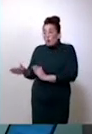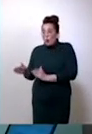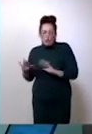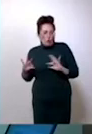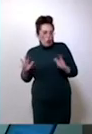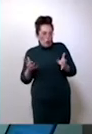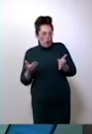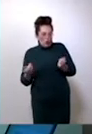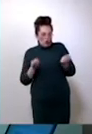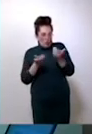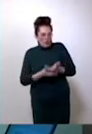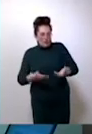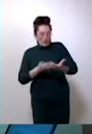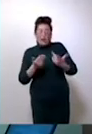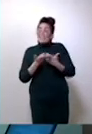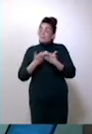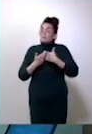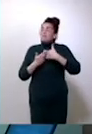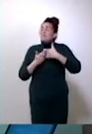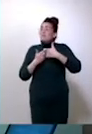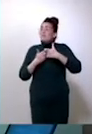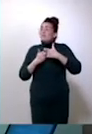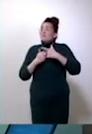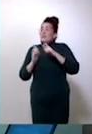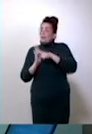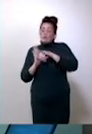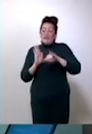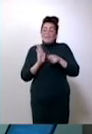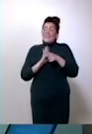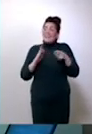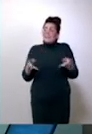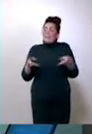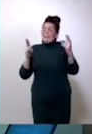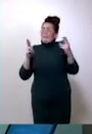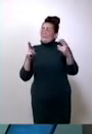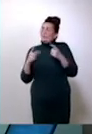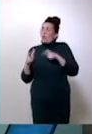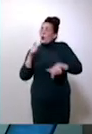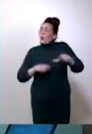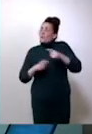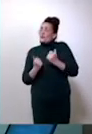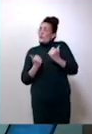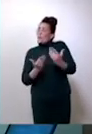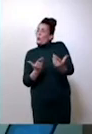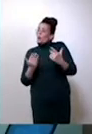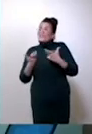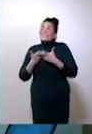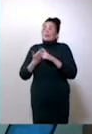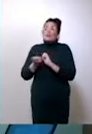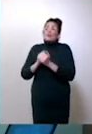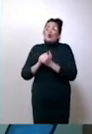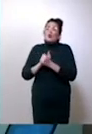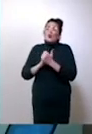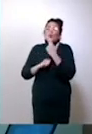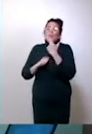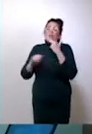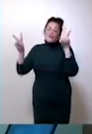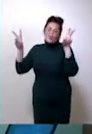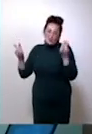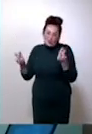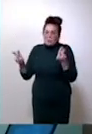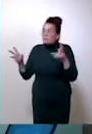du nombre de meublés, locations meublées saisonniers. C'est le principe du règlement de changement d'usage lorsqu'on veut mettre sur le marché